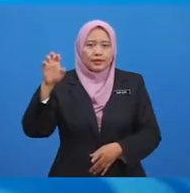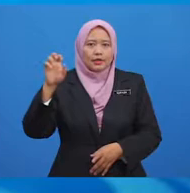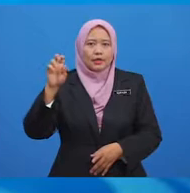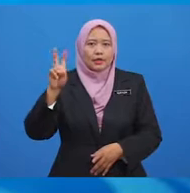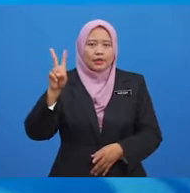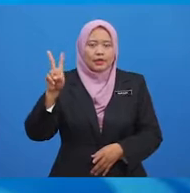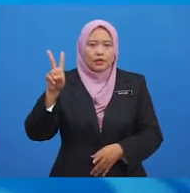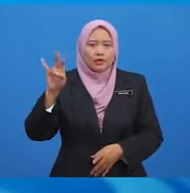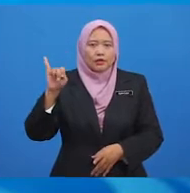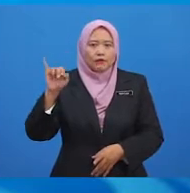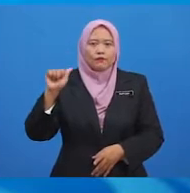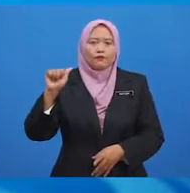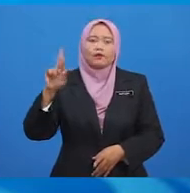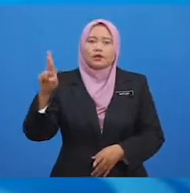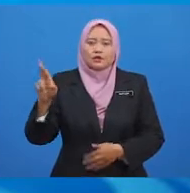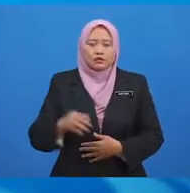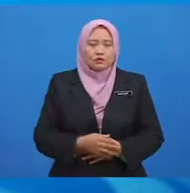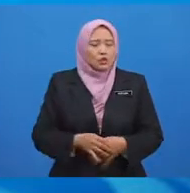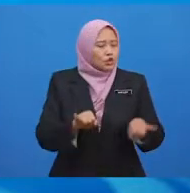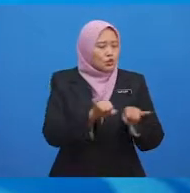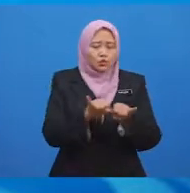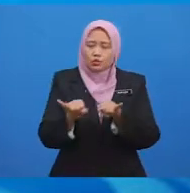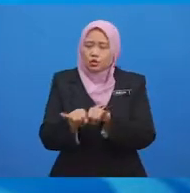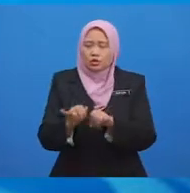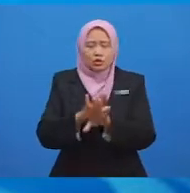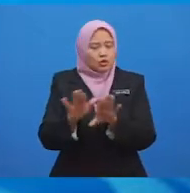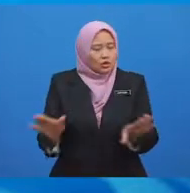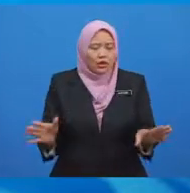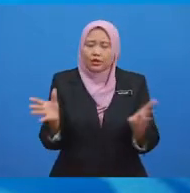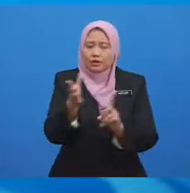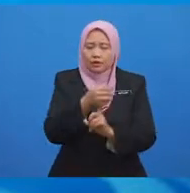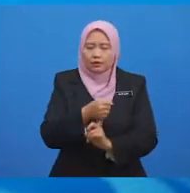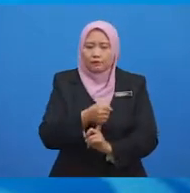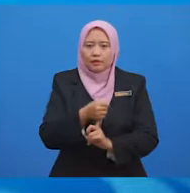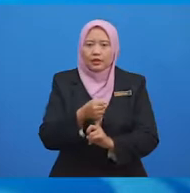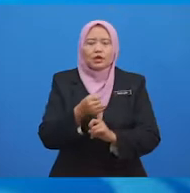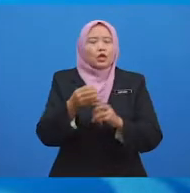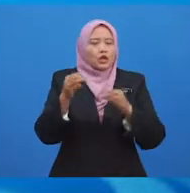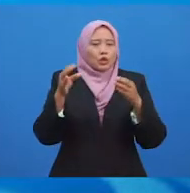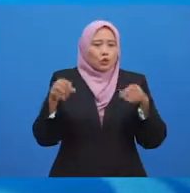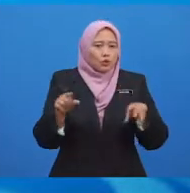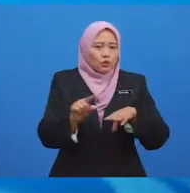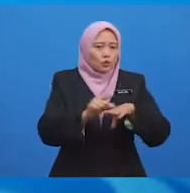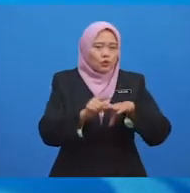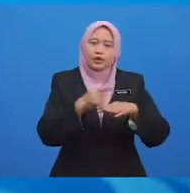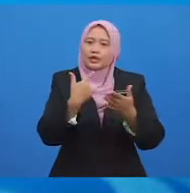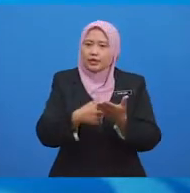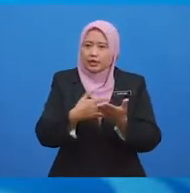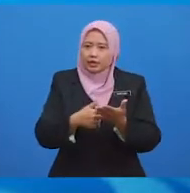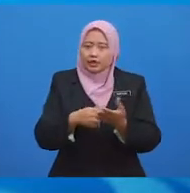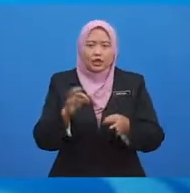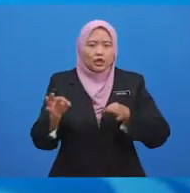Ia juga tidak dapat digunakan lagi apabila sudah